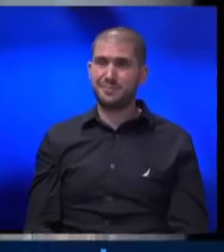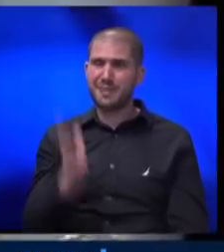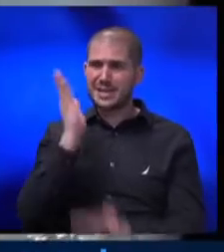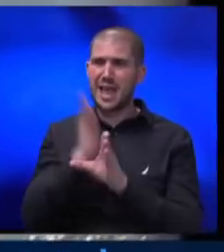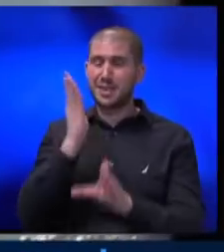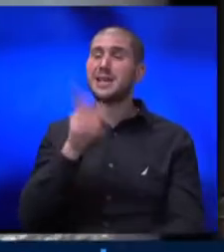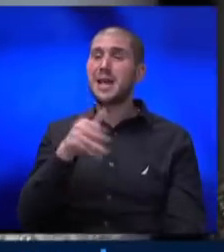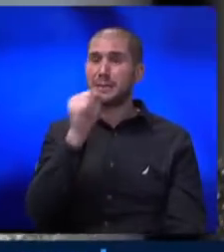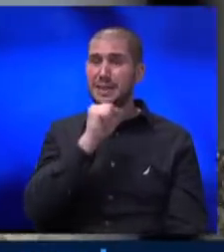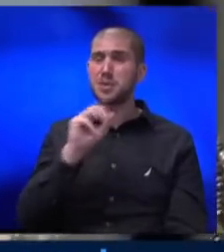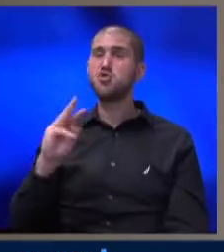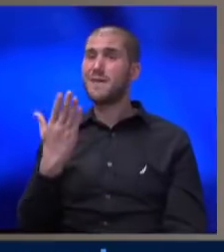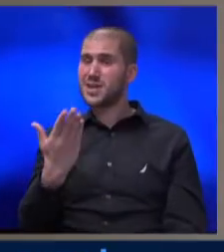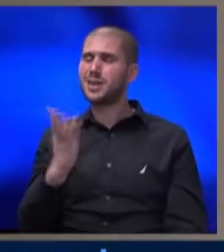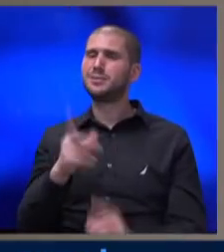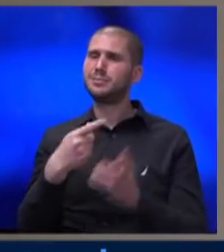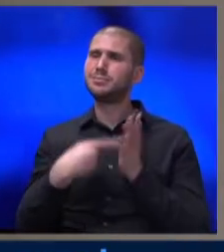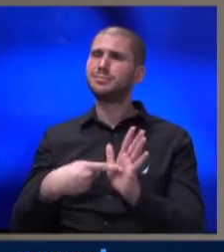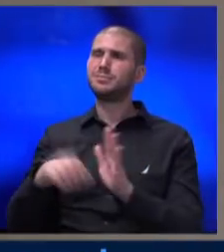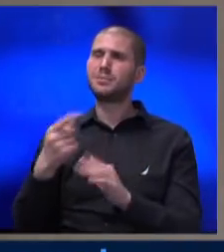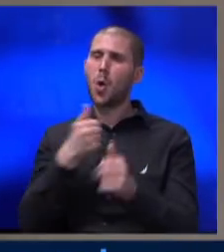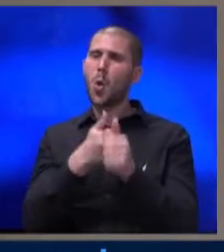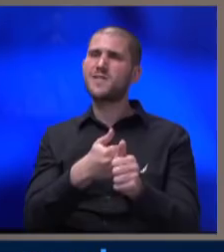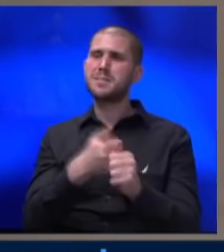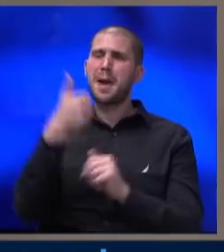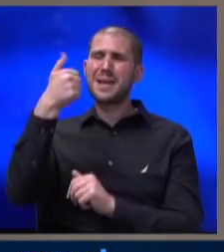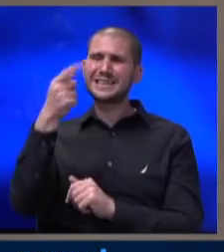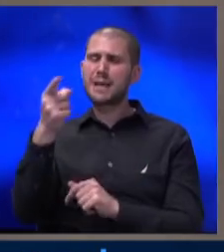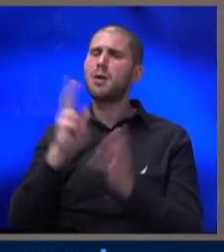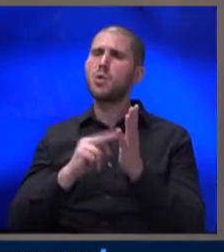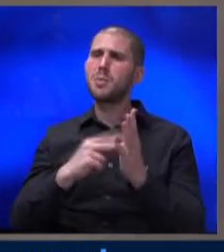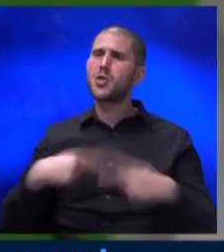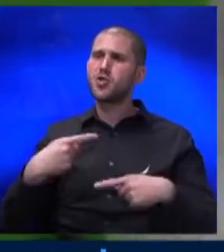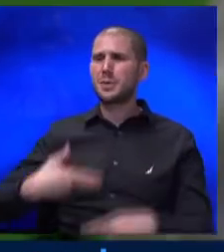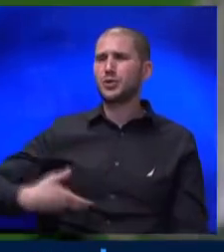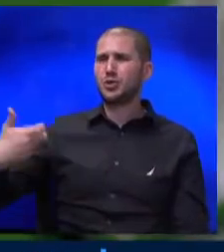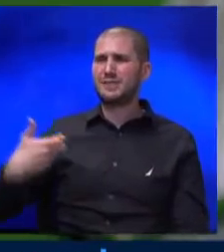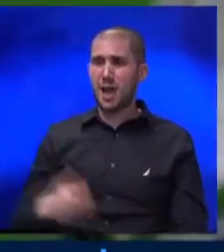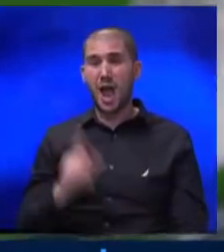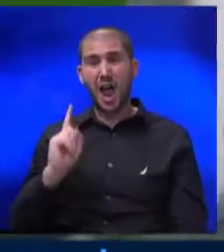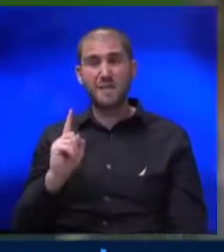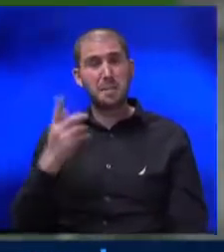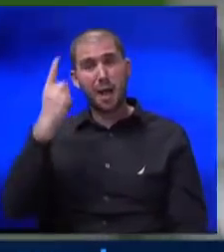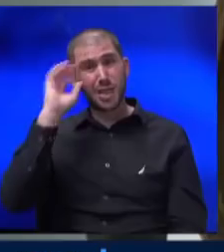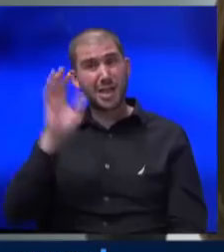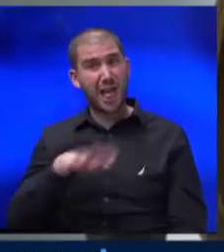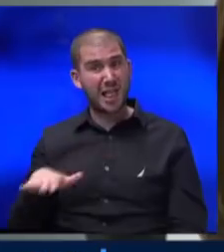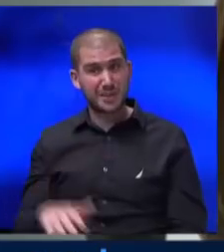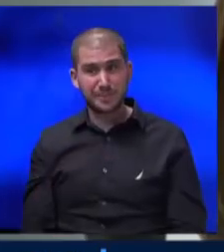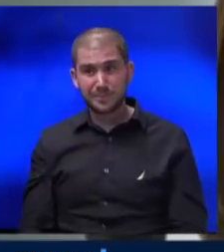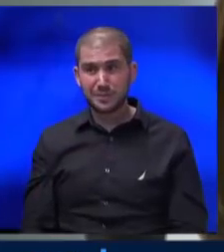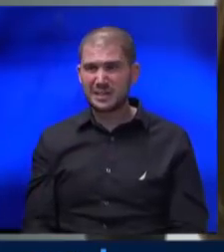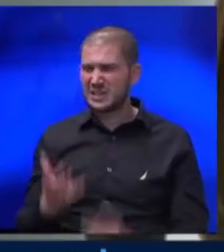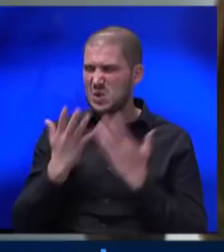גם הזמרת שפיטה שיתפה את העוקבים שלה באינסטגרם בתמונה מיום השאיבה. אבל מה דעתה על ילדים? וואי, זה